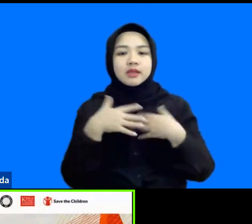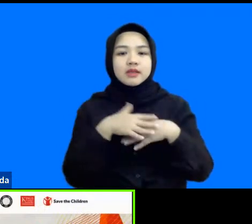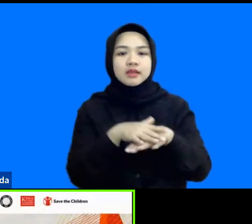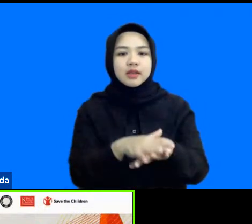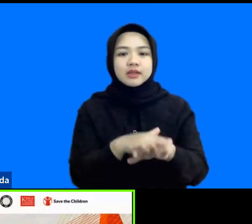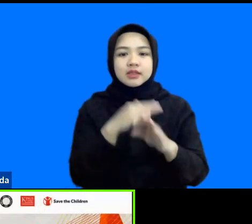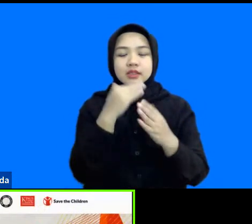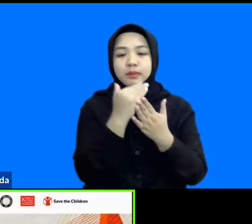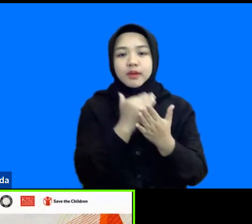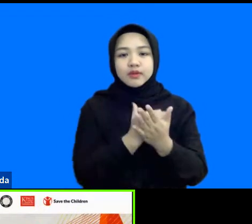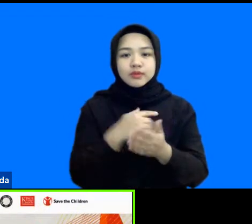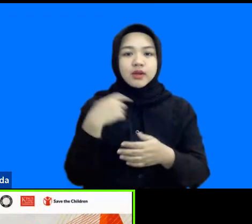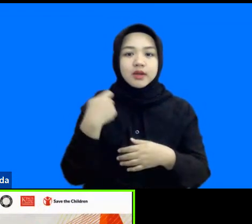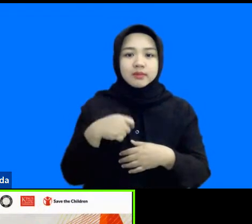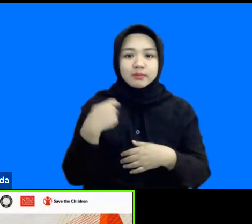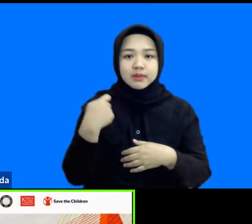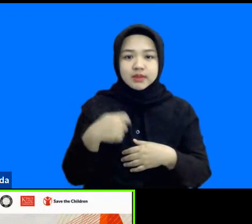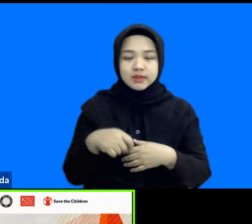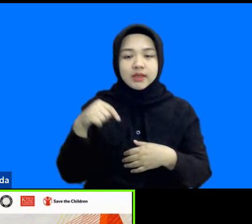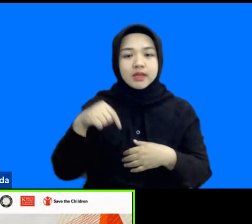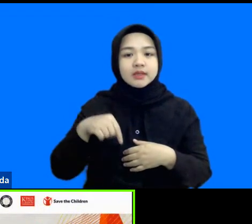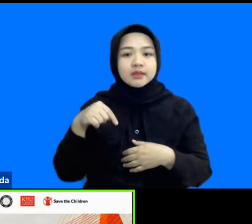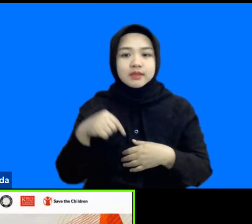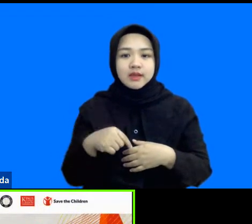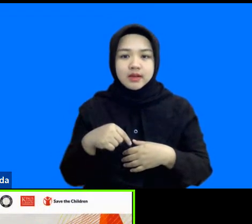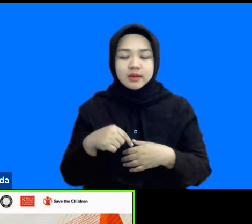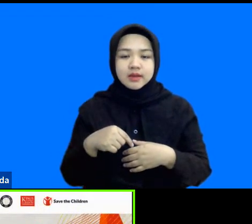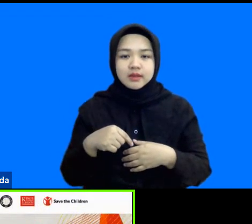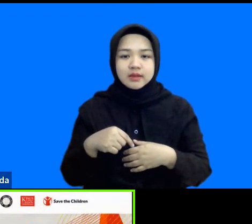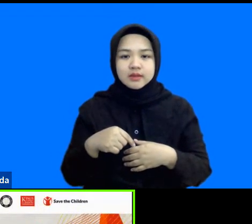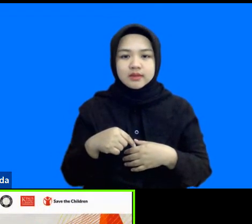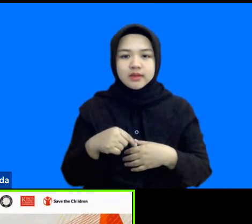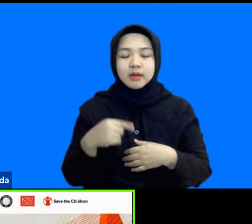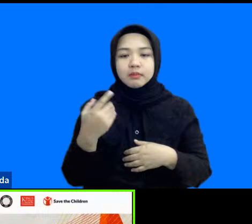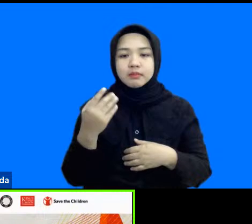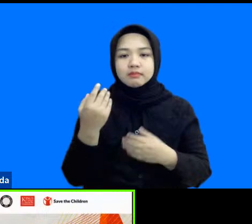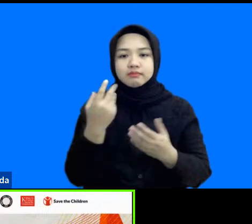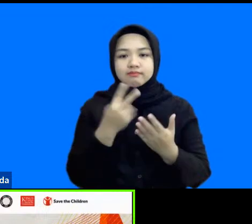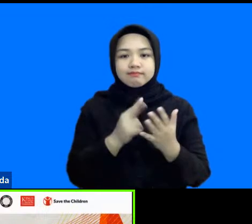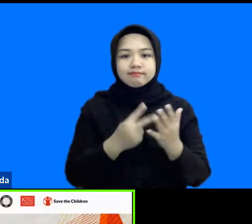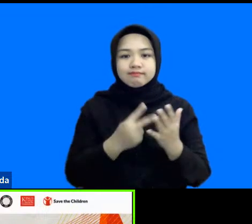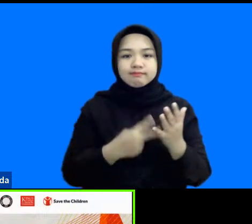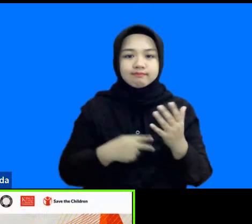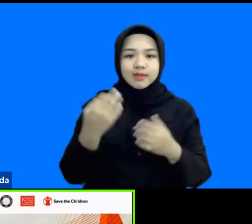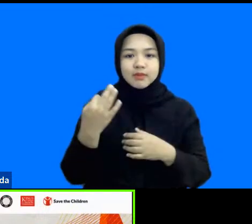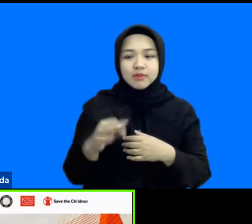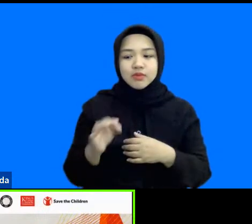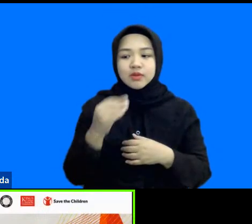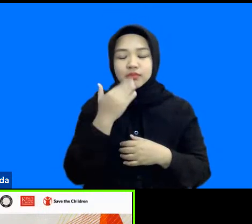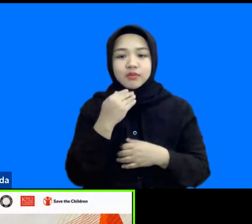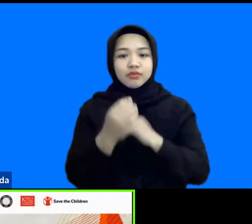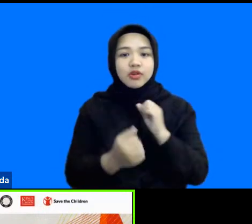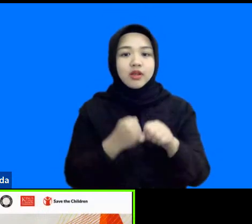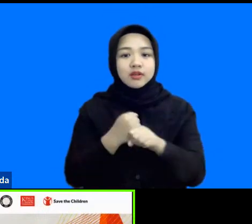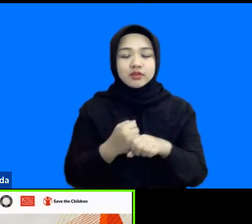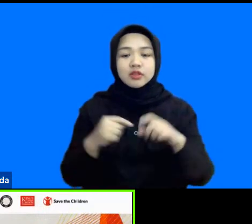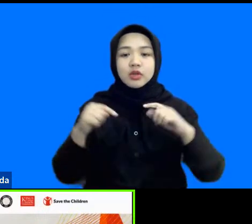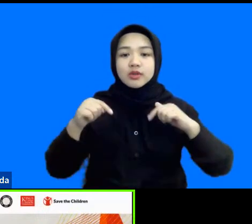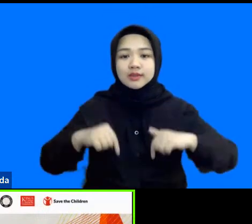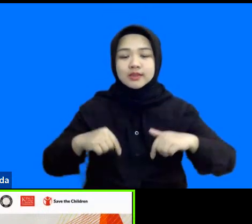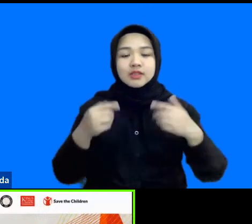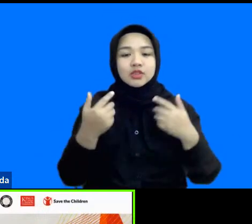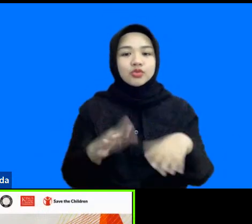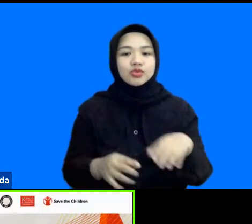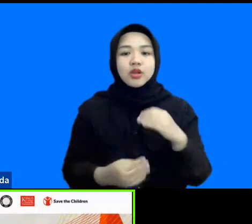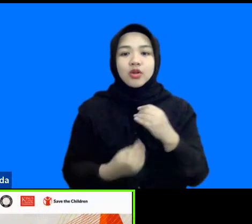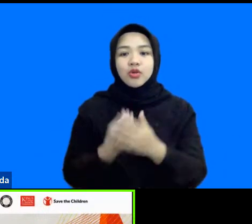peraturan menteri kami yang sedang diperbarui gitu ya. Mudah-mudahan tahun ini sudah